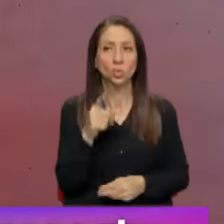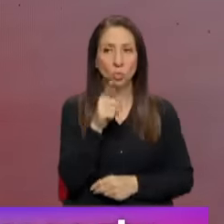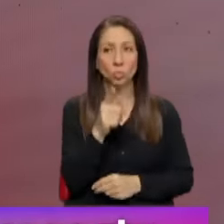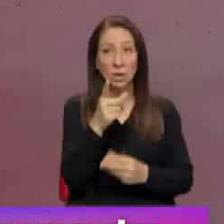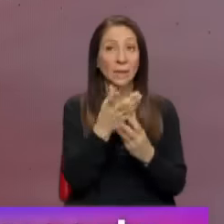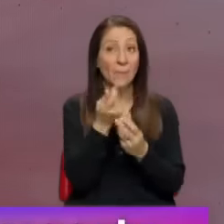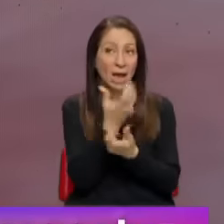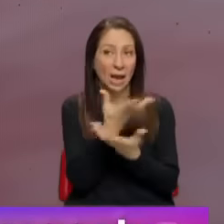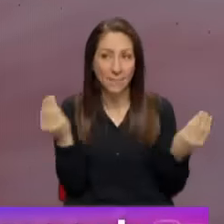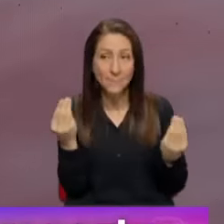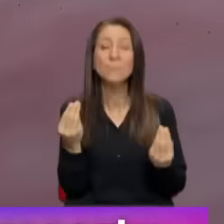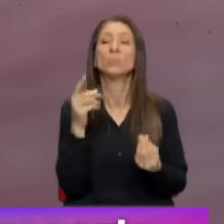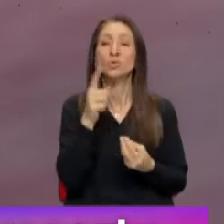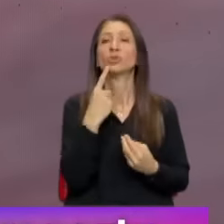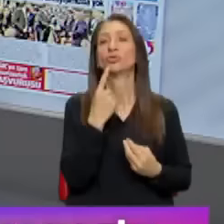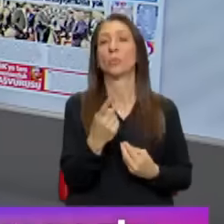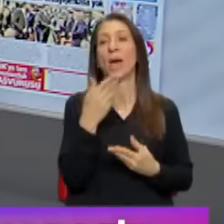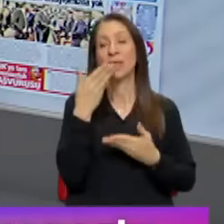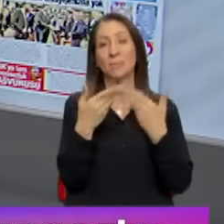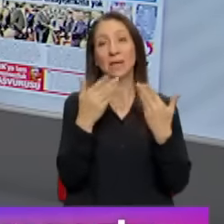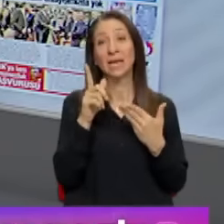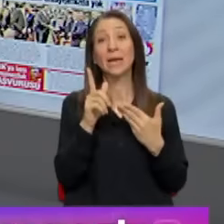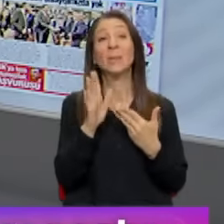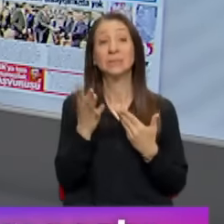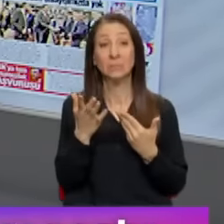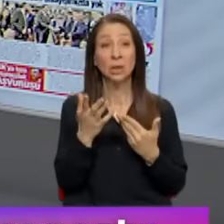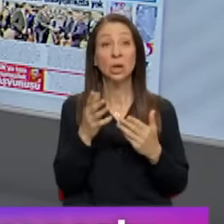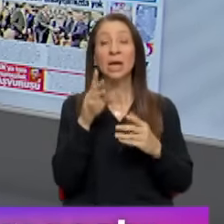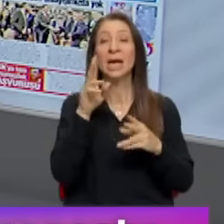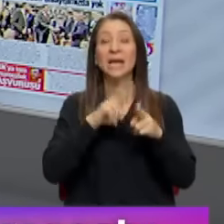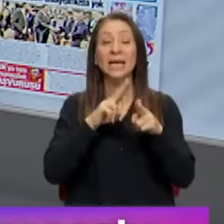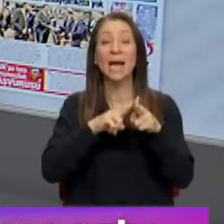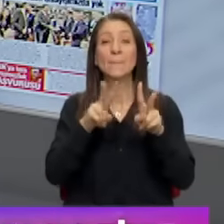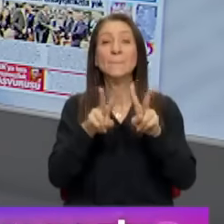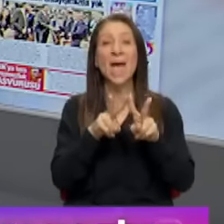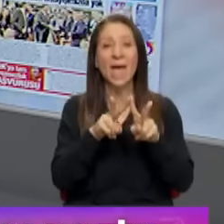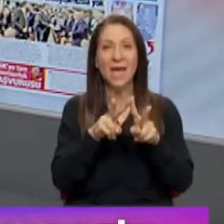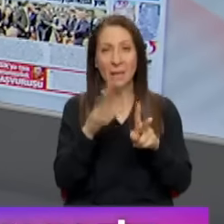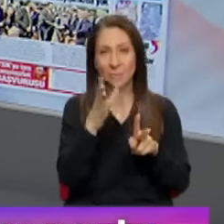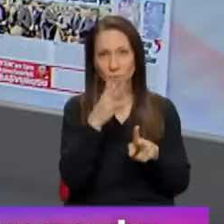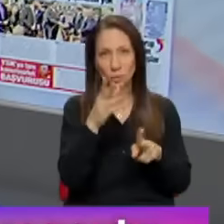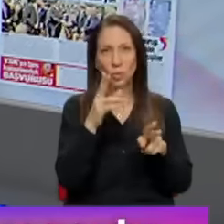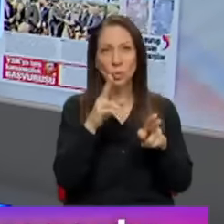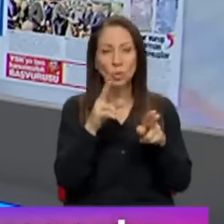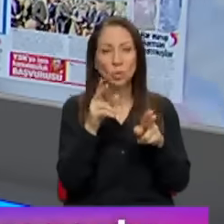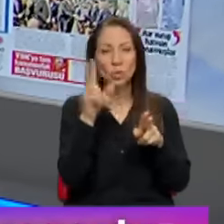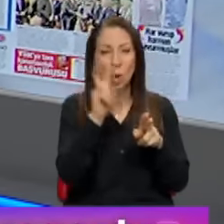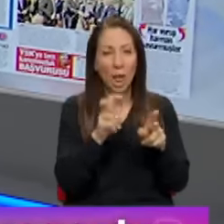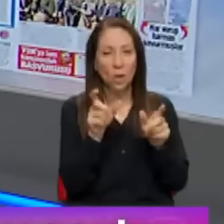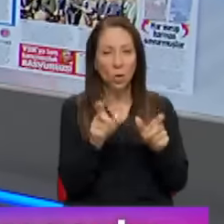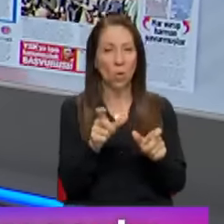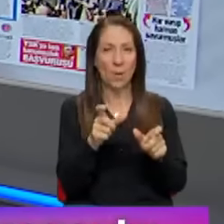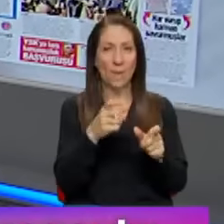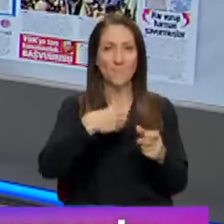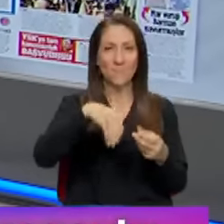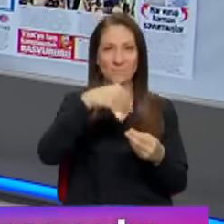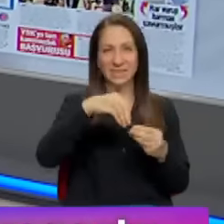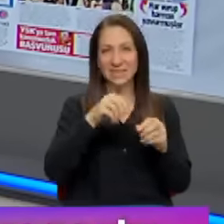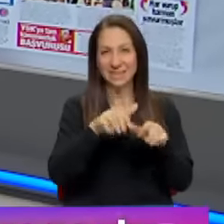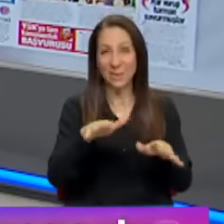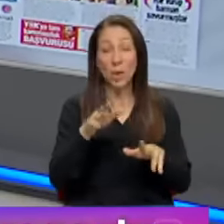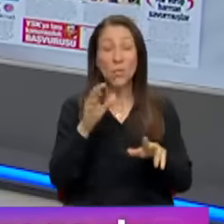bu kayıp? Onu da söylemek, anlatmak gerekmez mi? Kur korumalı mevduat sistemi buluştu. Mükemmel bir buluş olarak anlatıyordu